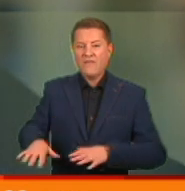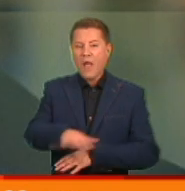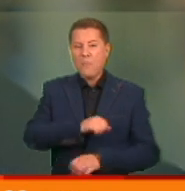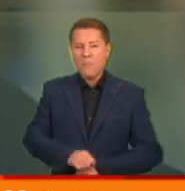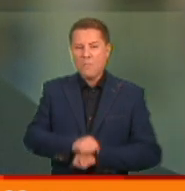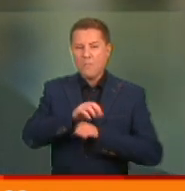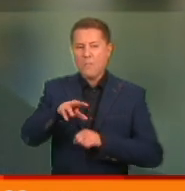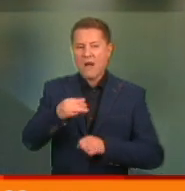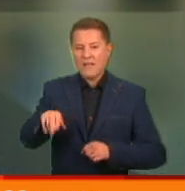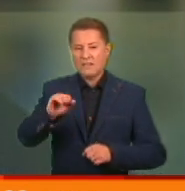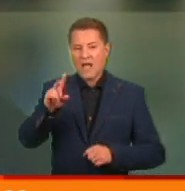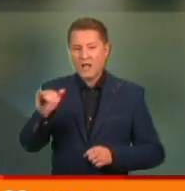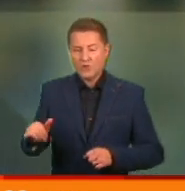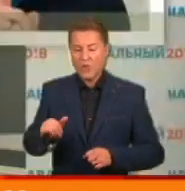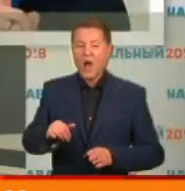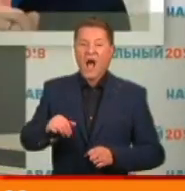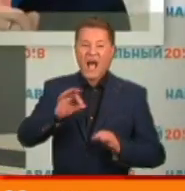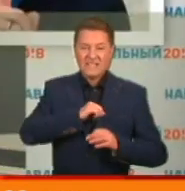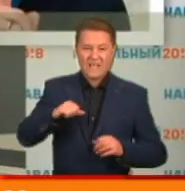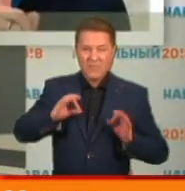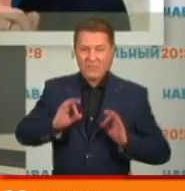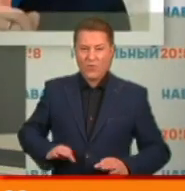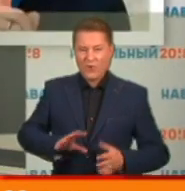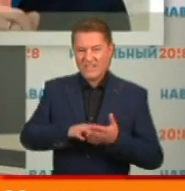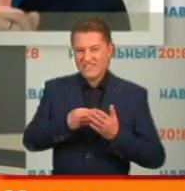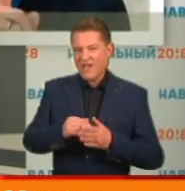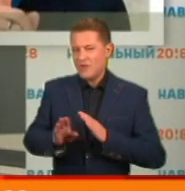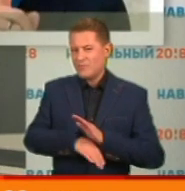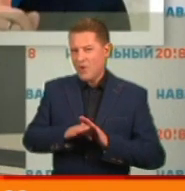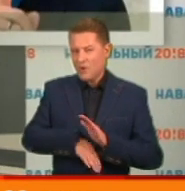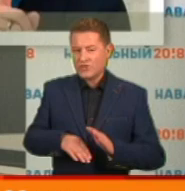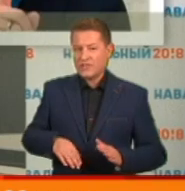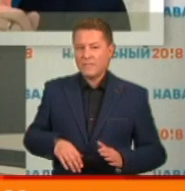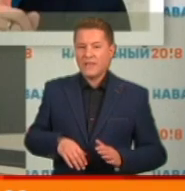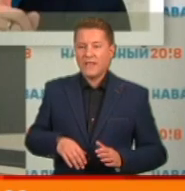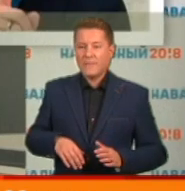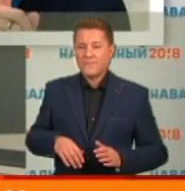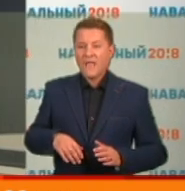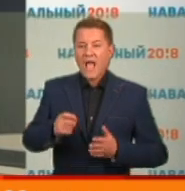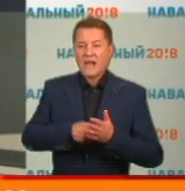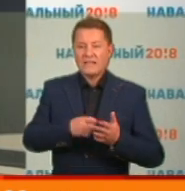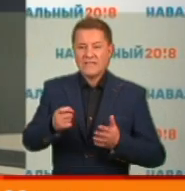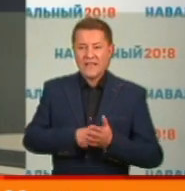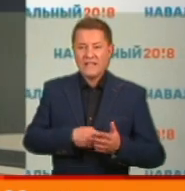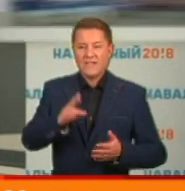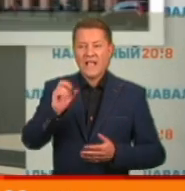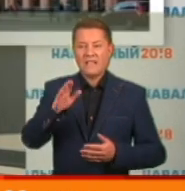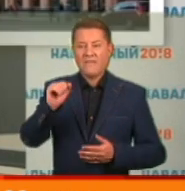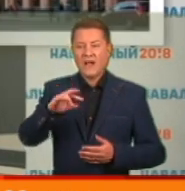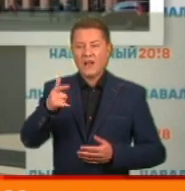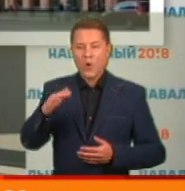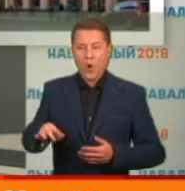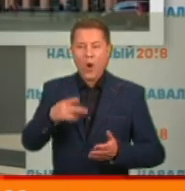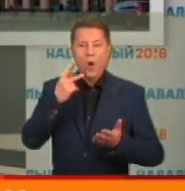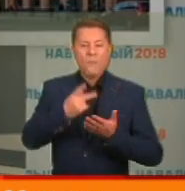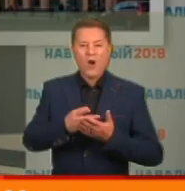самі прокурори називають порожніми. Ефект плацебо для українців остаточно зіпсує розслідування Навального. Він покаже на